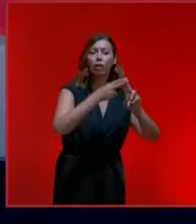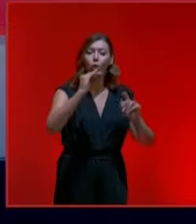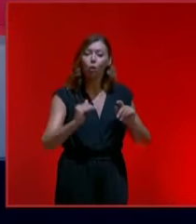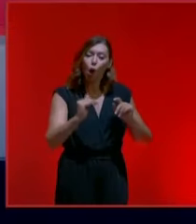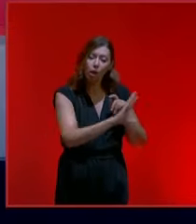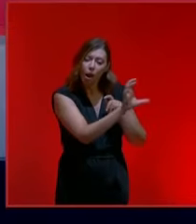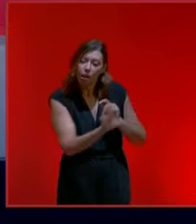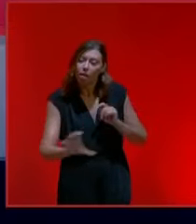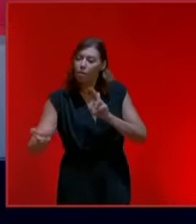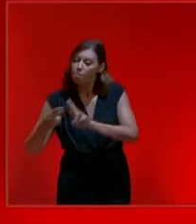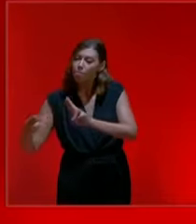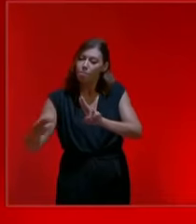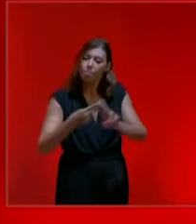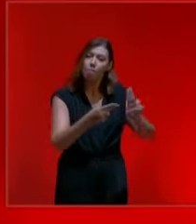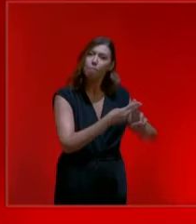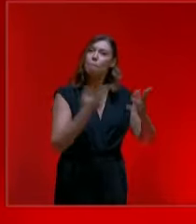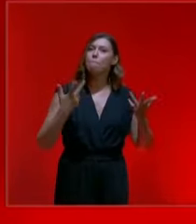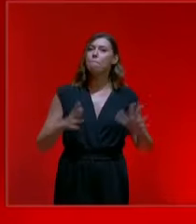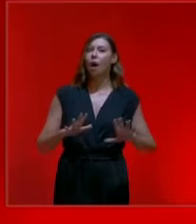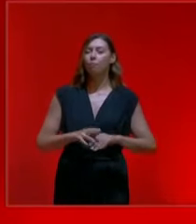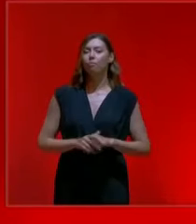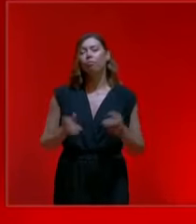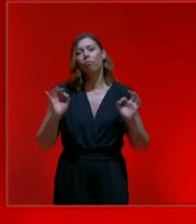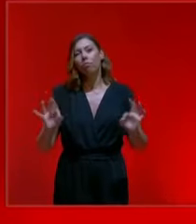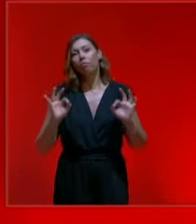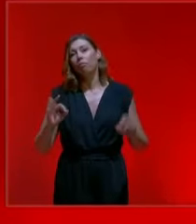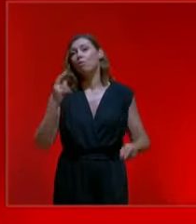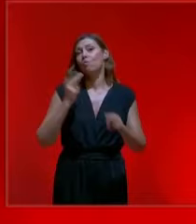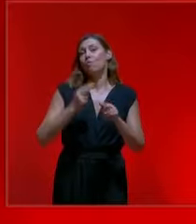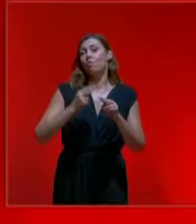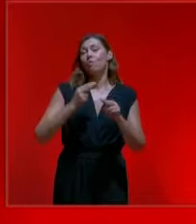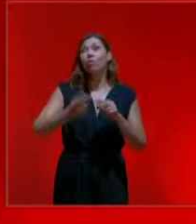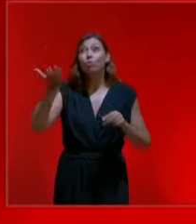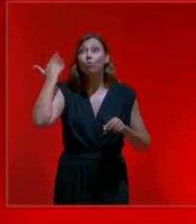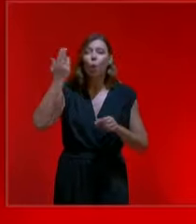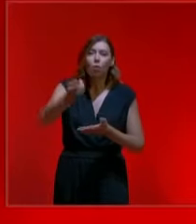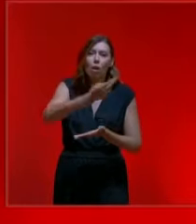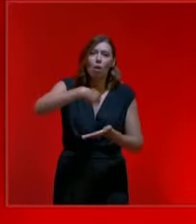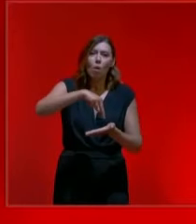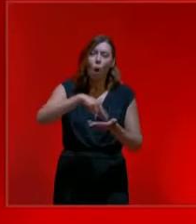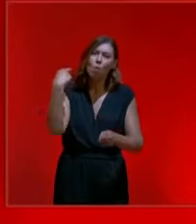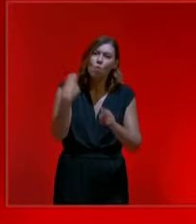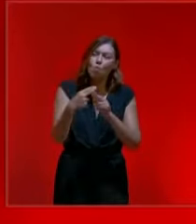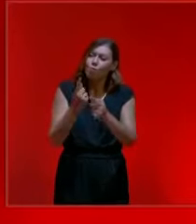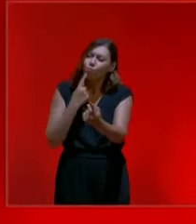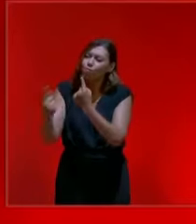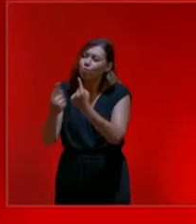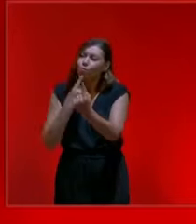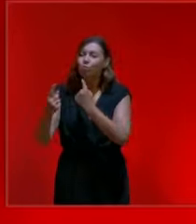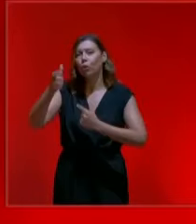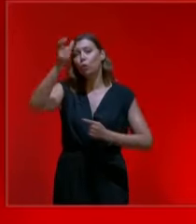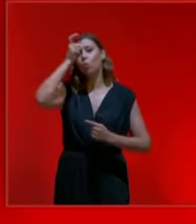Και βεβαίως, με πάρα πολύ ζωντανό και έντονο διάλογο με την Τουρκία. Όμως